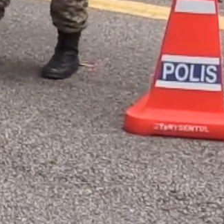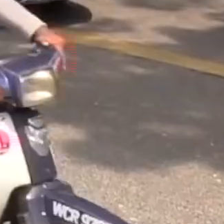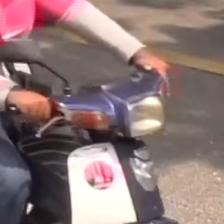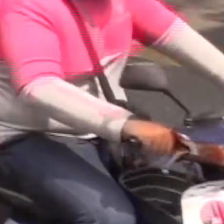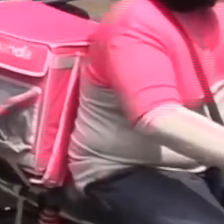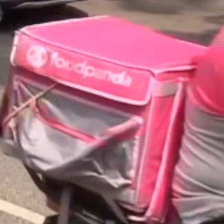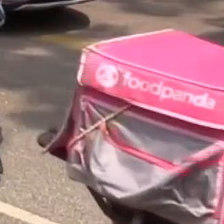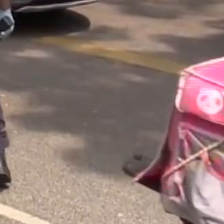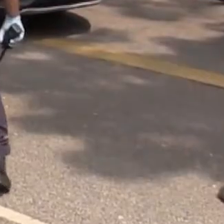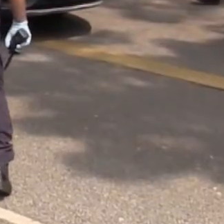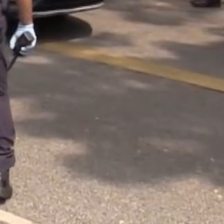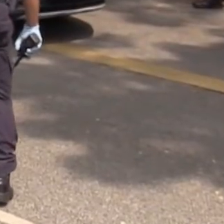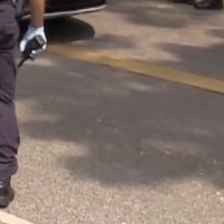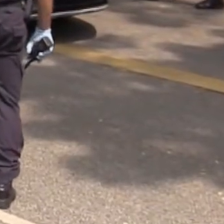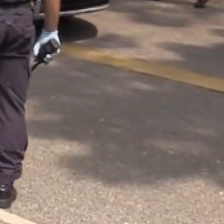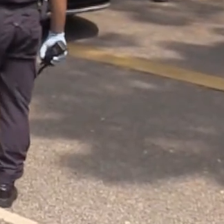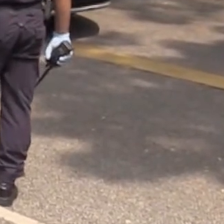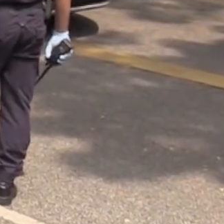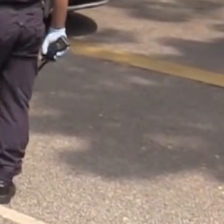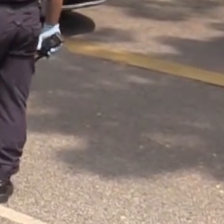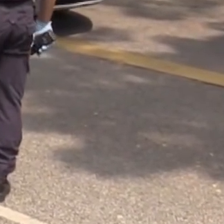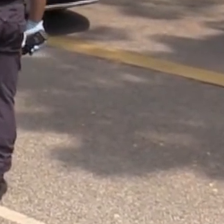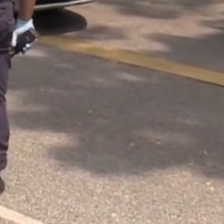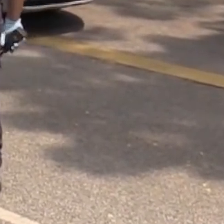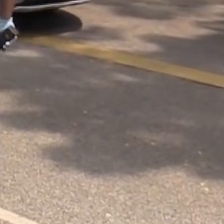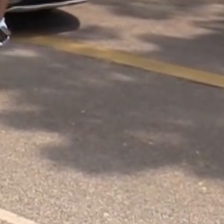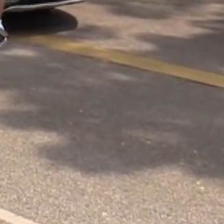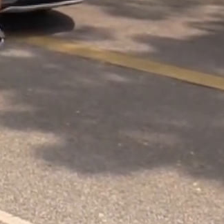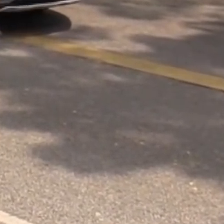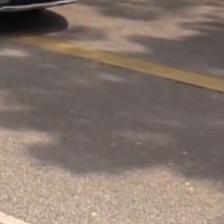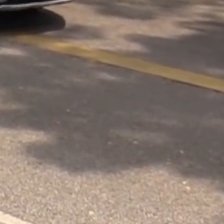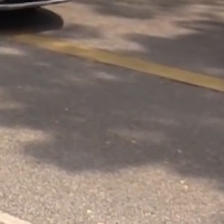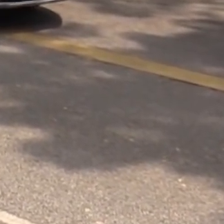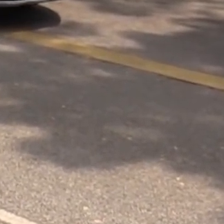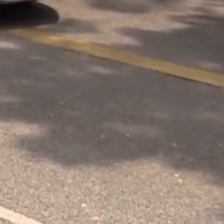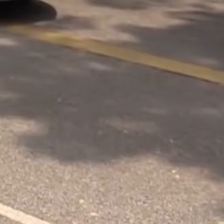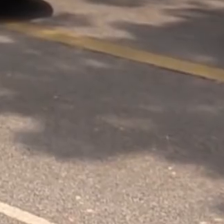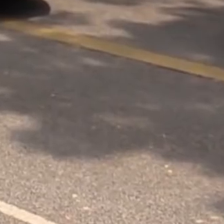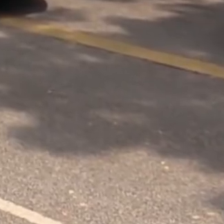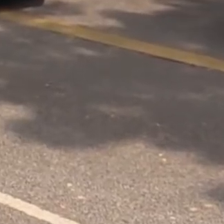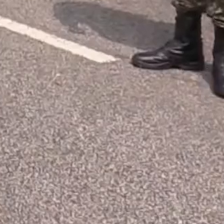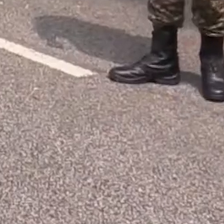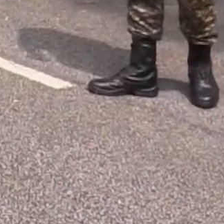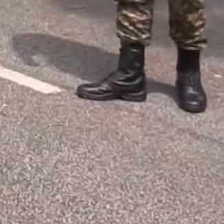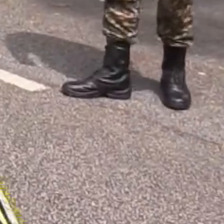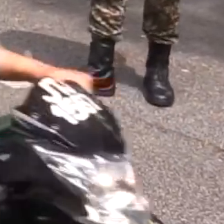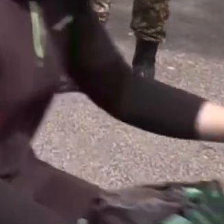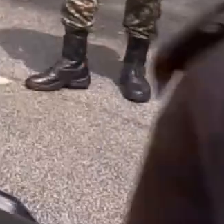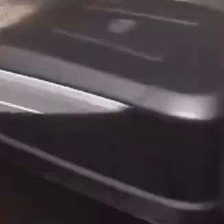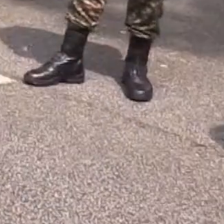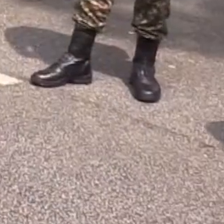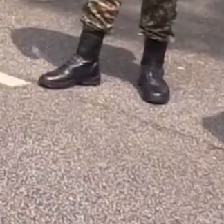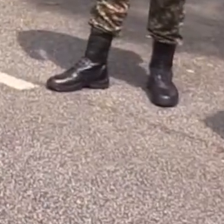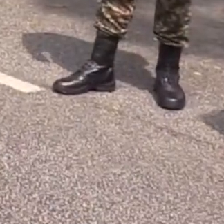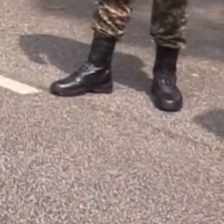dan tentera secara berhemah, kalau mereka terpaksa keluar, mereka akan pergi ke mana-mana pasar raya, ke pasar, dan